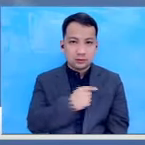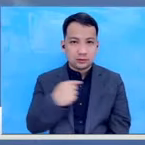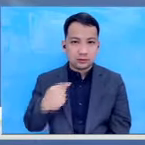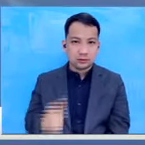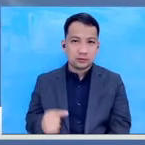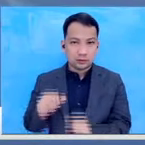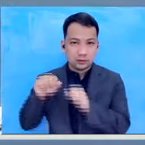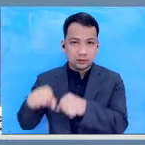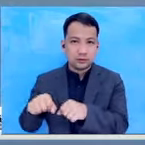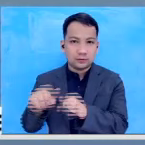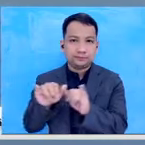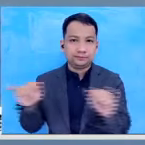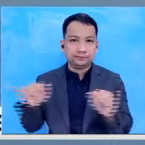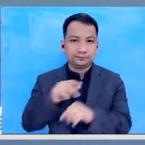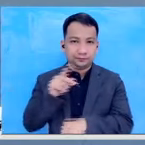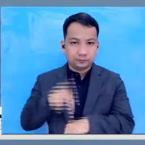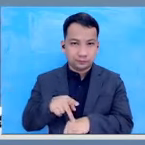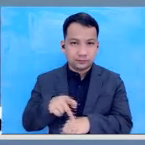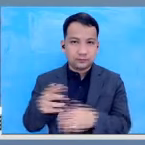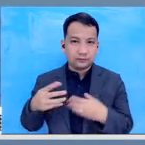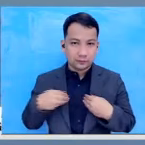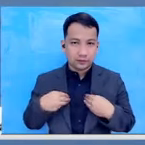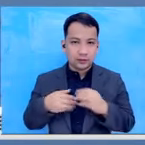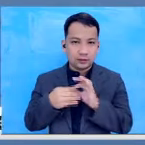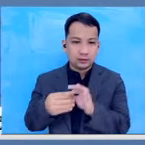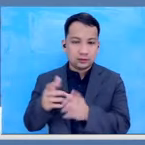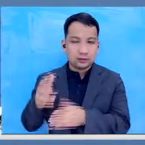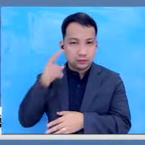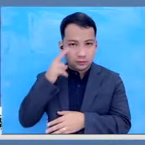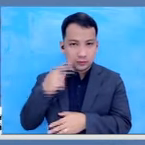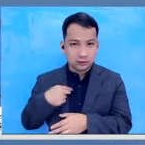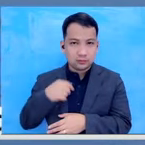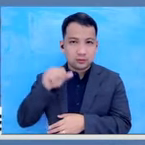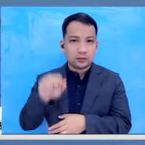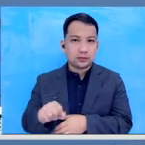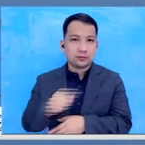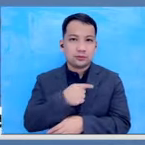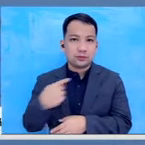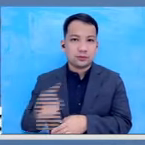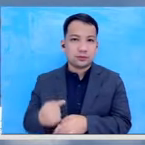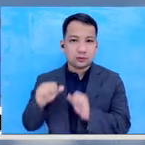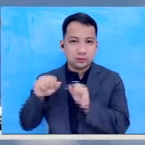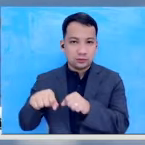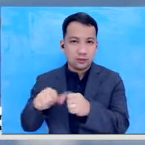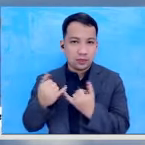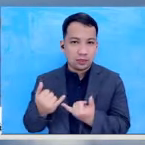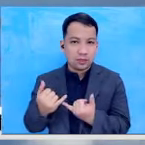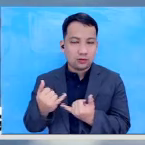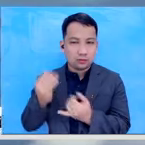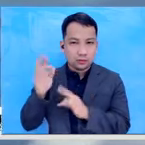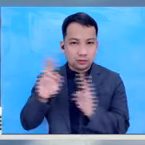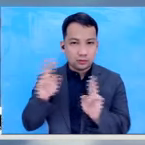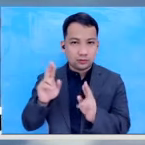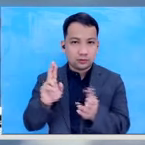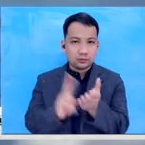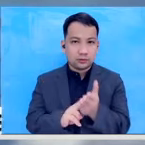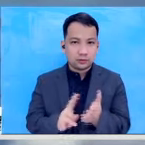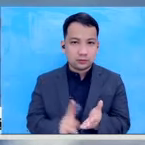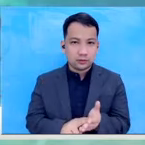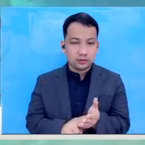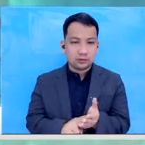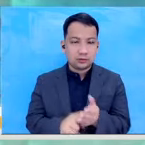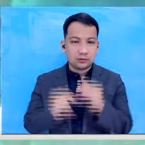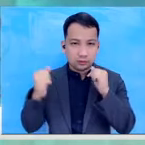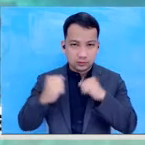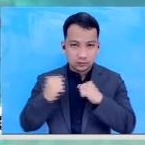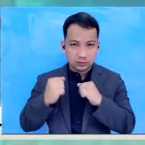ng Pilipinas, may inaangkin ding teritoryo ang Vietnam sa South China Sea. Ngayong araw, nakatakdang magpirmahan na isang maritime agreement